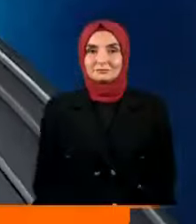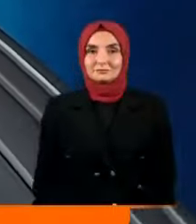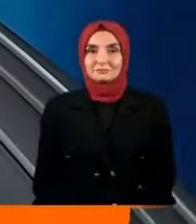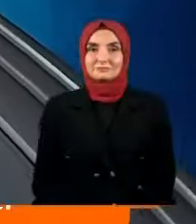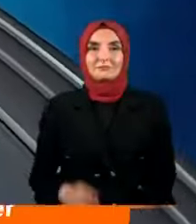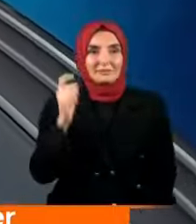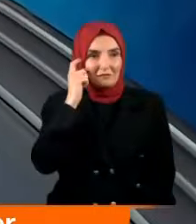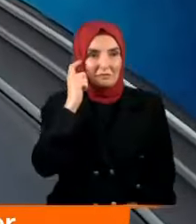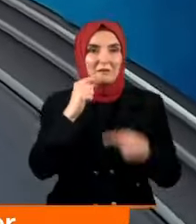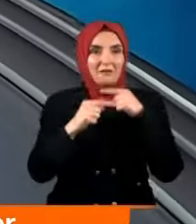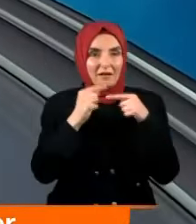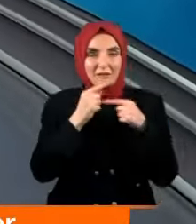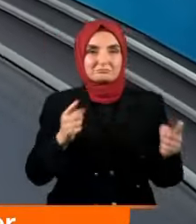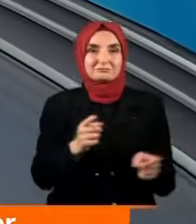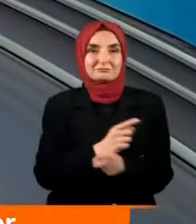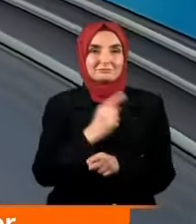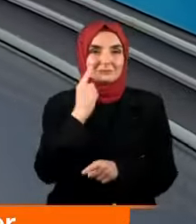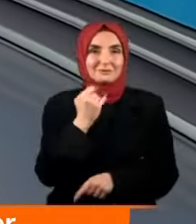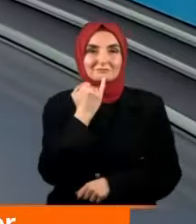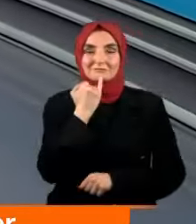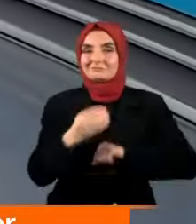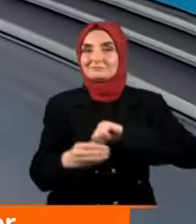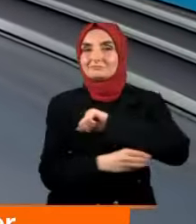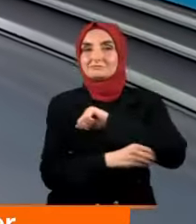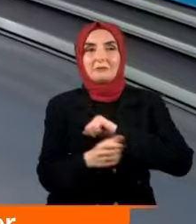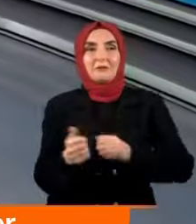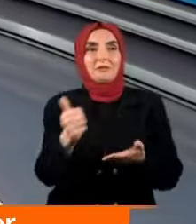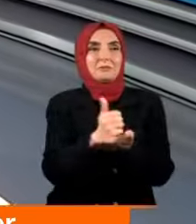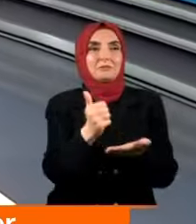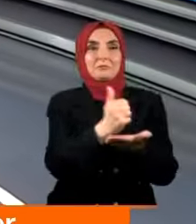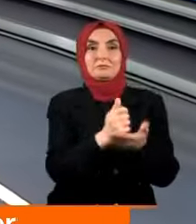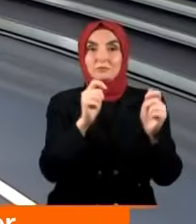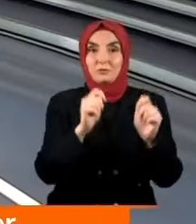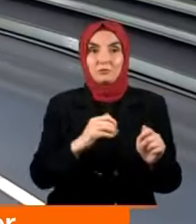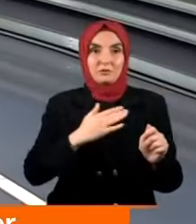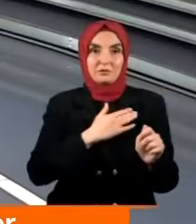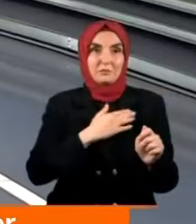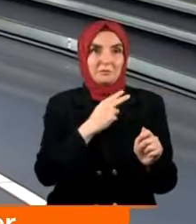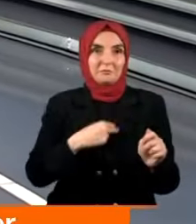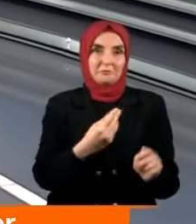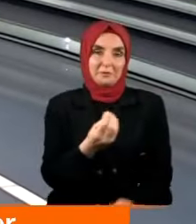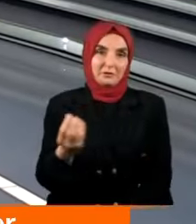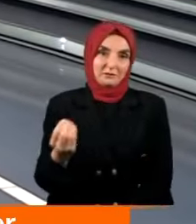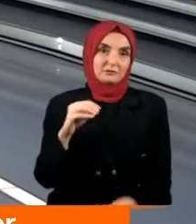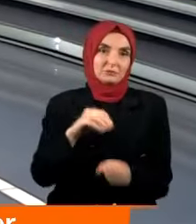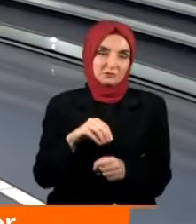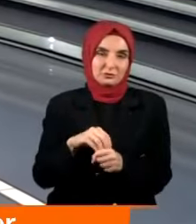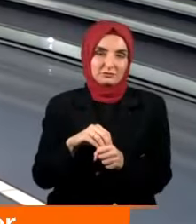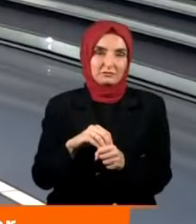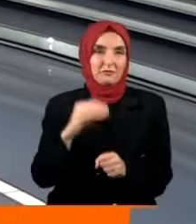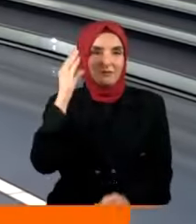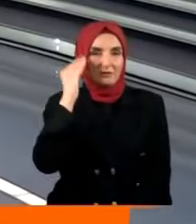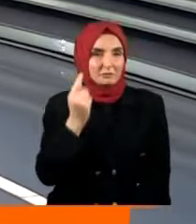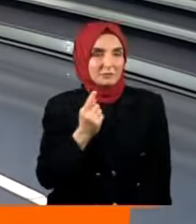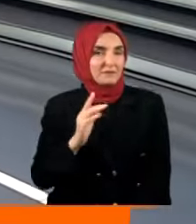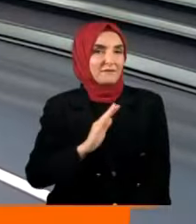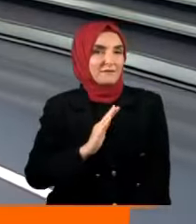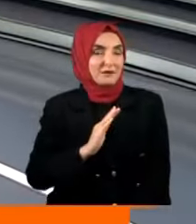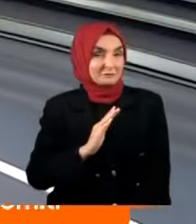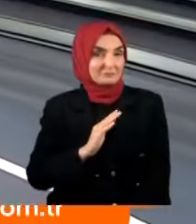Eşe, dosta, akrabaya kıyak atamalarla gündemden düşmeyen CHP'li belediyelerde anlaşılan o ki başkanlar Özgür Özel'in çağrılarına